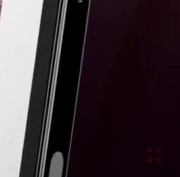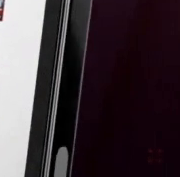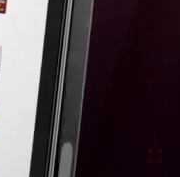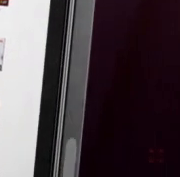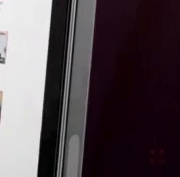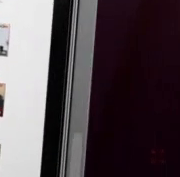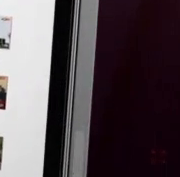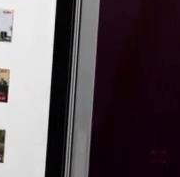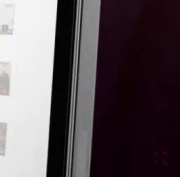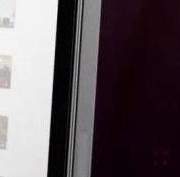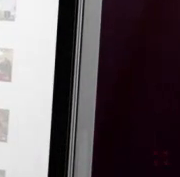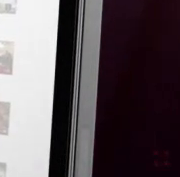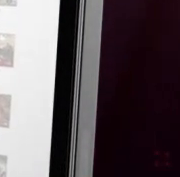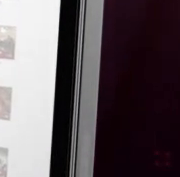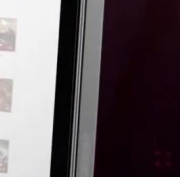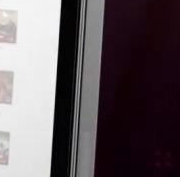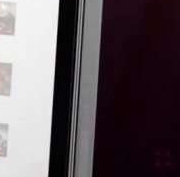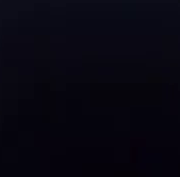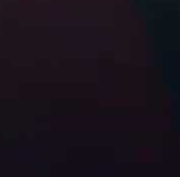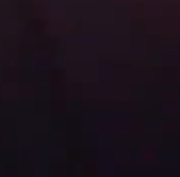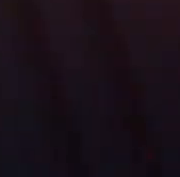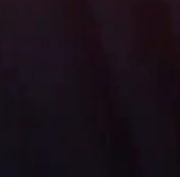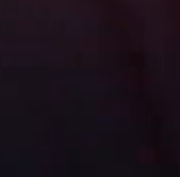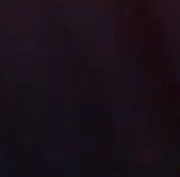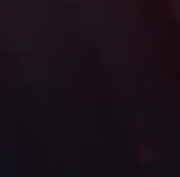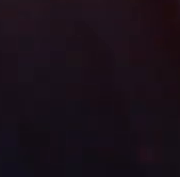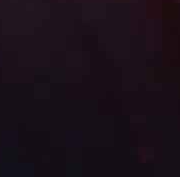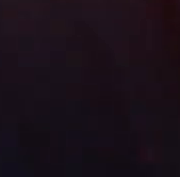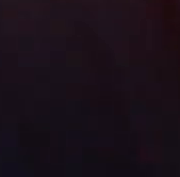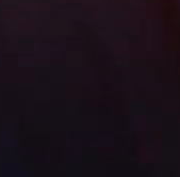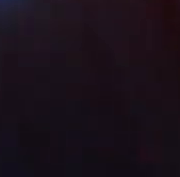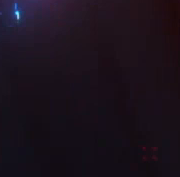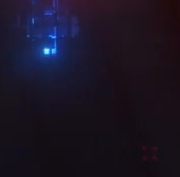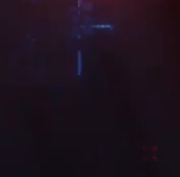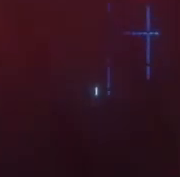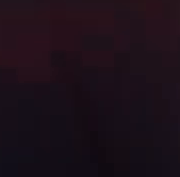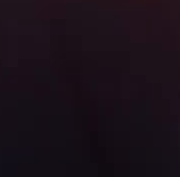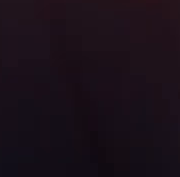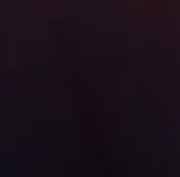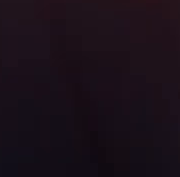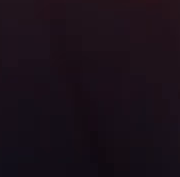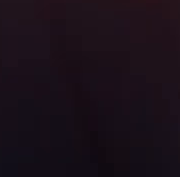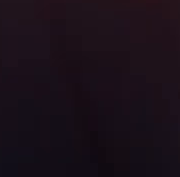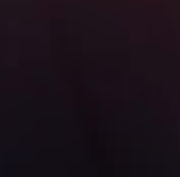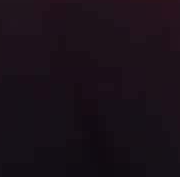channel එක අදම subscribe කරන්න Newsfirst ජනතාව සමග